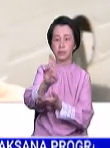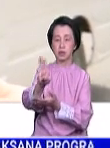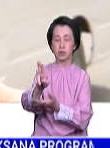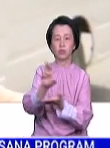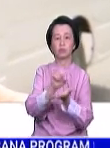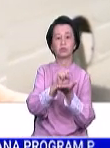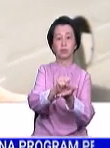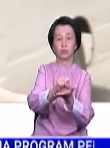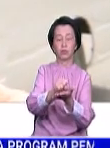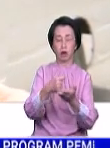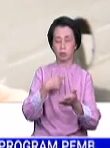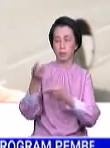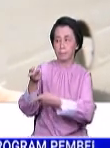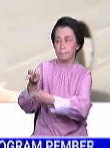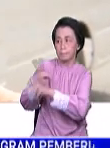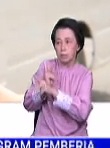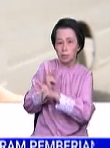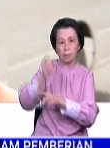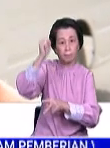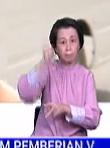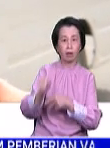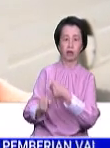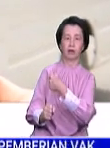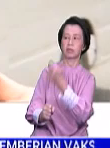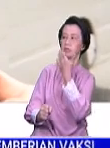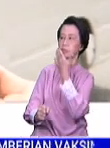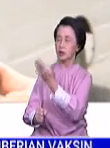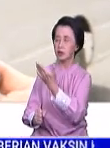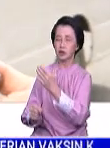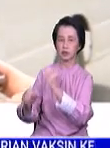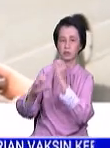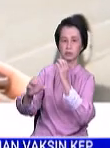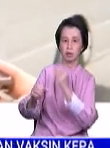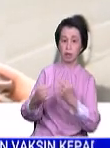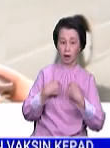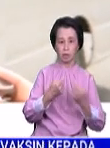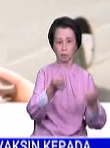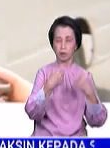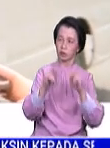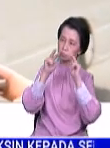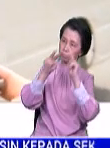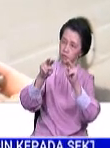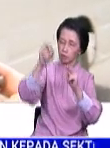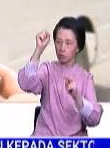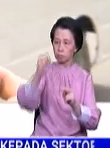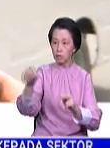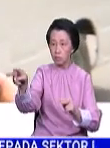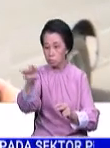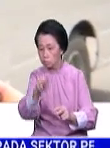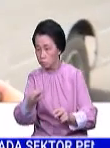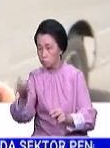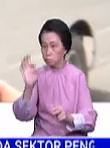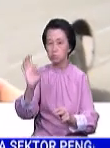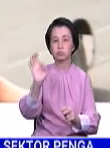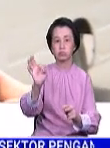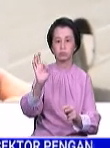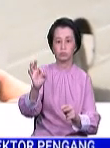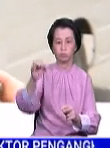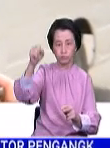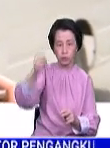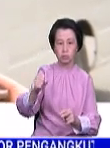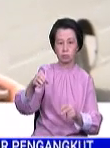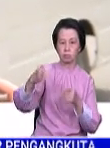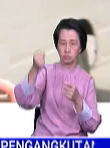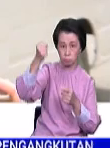dan hari ini saya telah diminta untuk melihat keadaan bas ini. Saya amat berpuas hati dan kita akan renovate sedikit bas